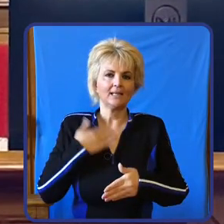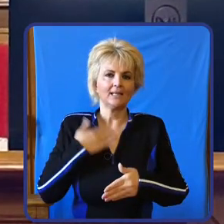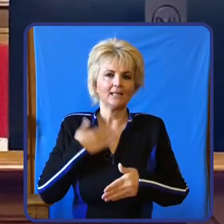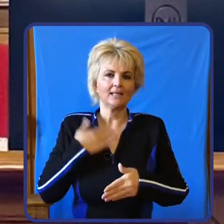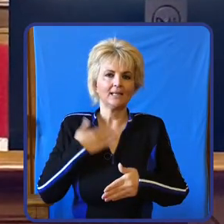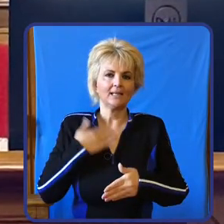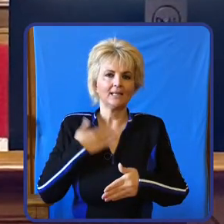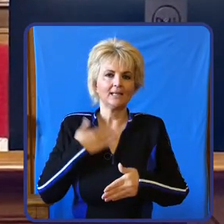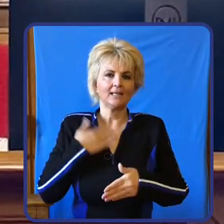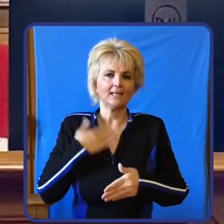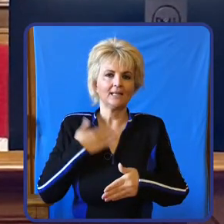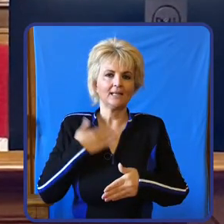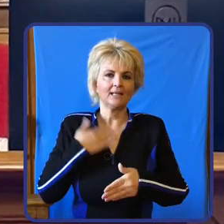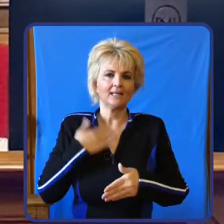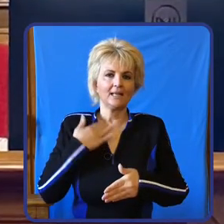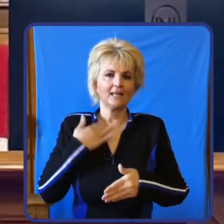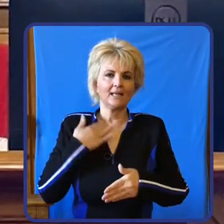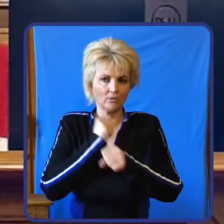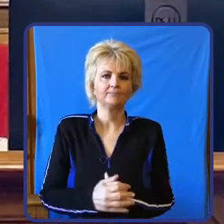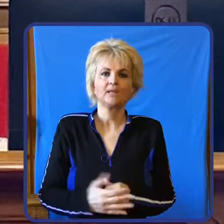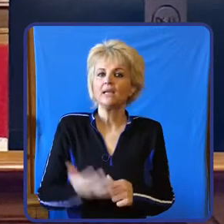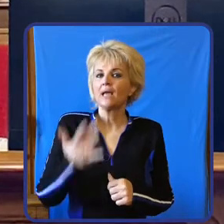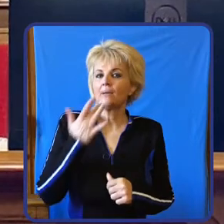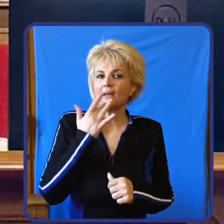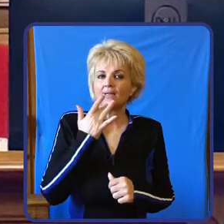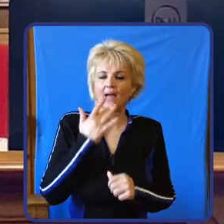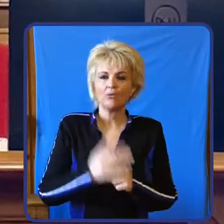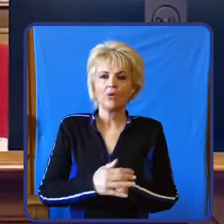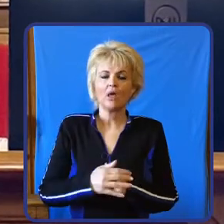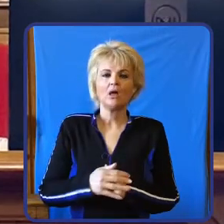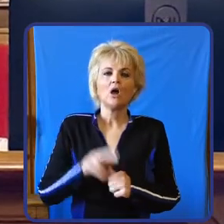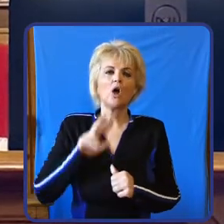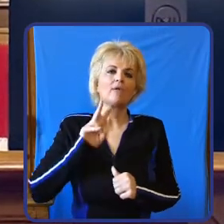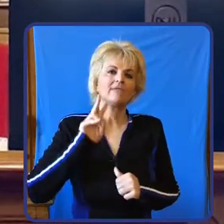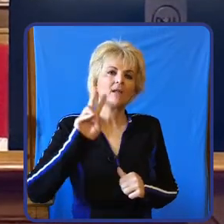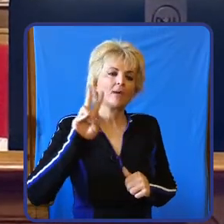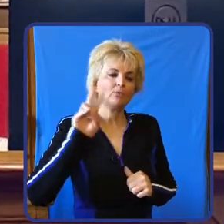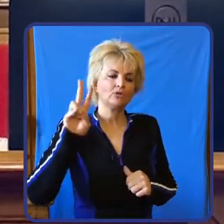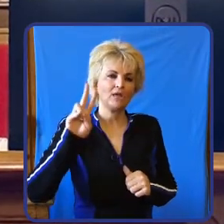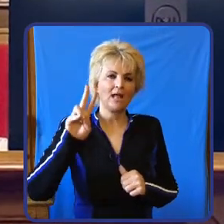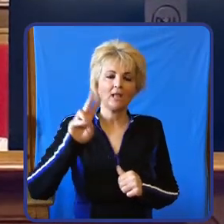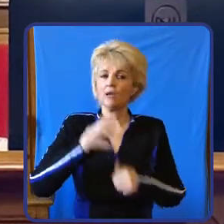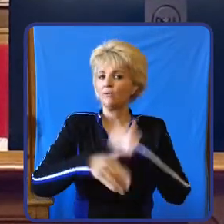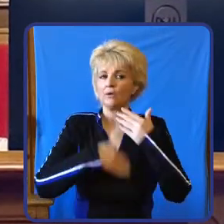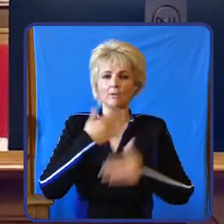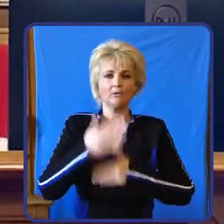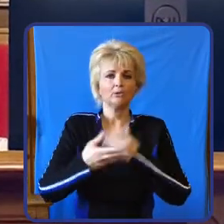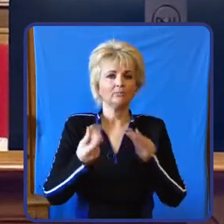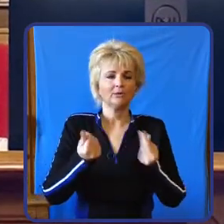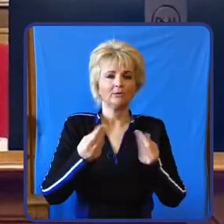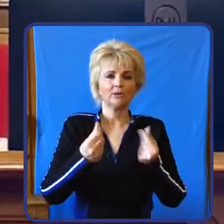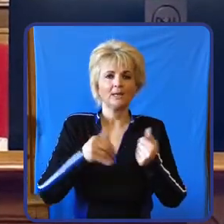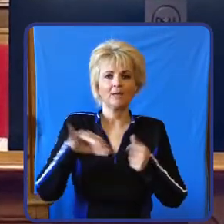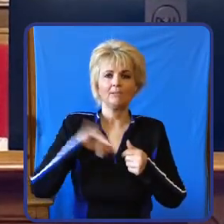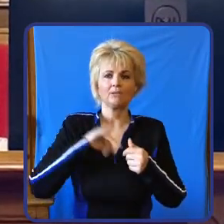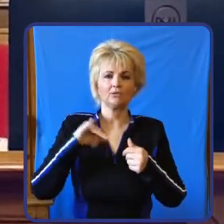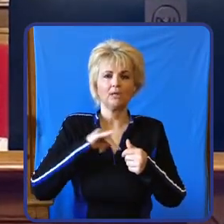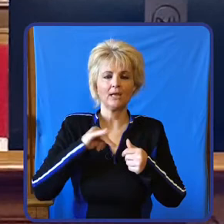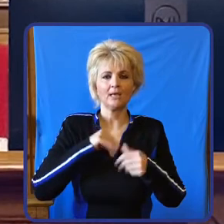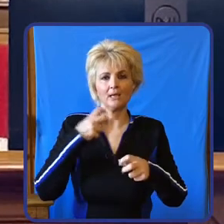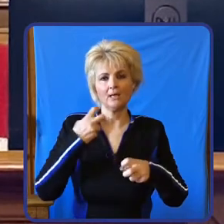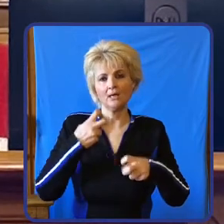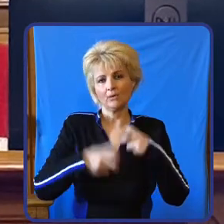dolgokat, és például, ha már itt tartunk, akkor a tramtrénnél sorozatos minőségi és biztonsági problémákat